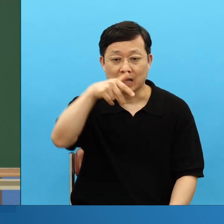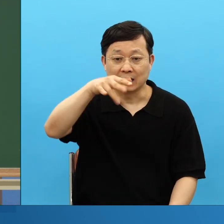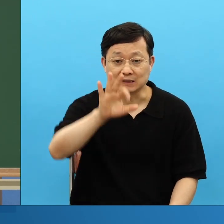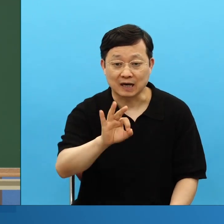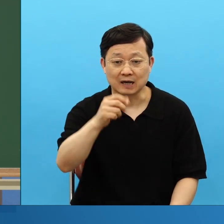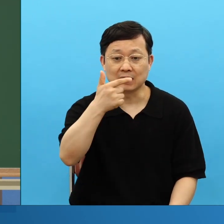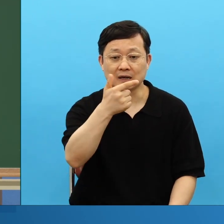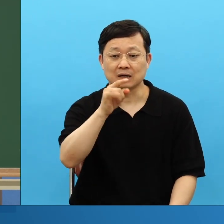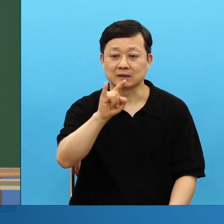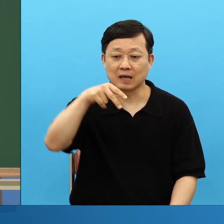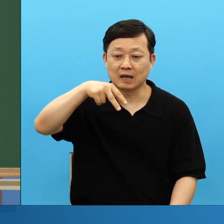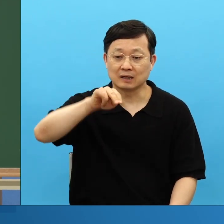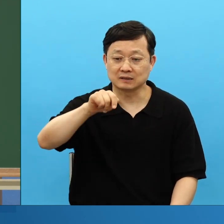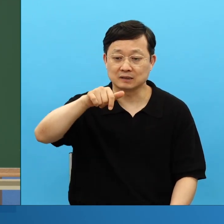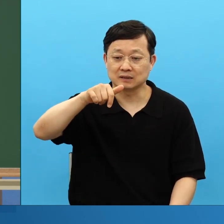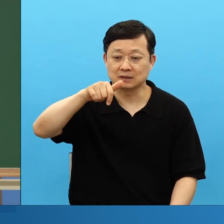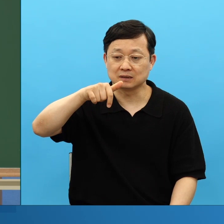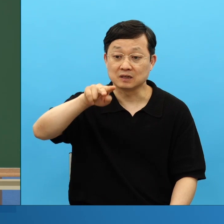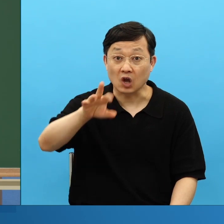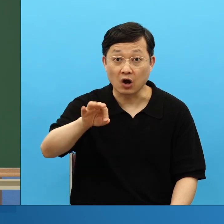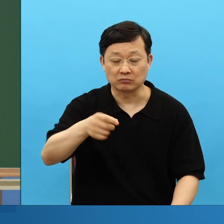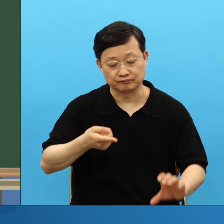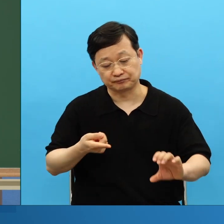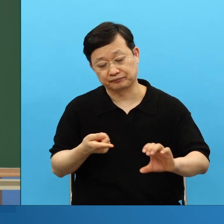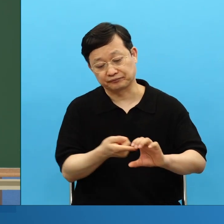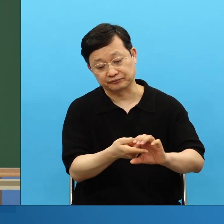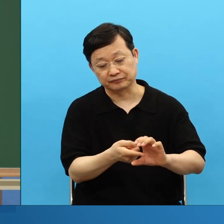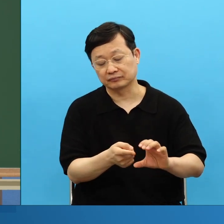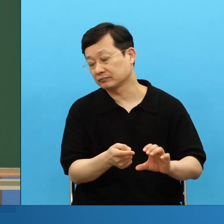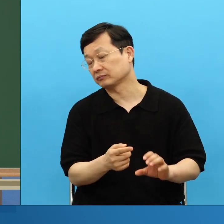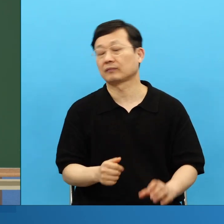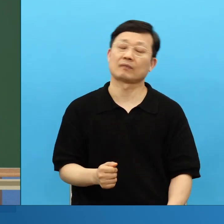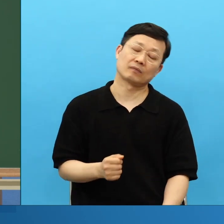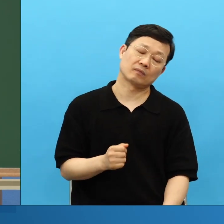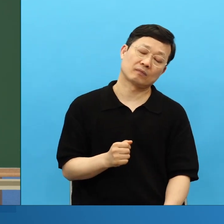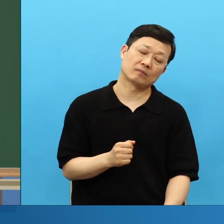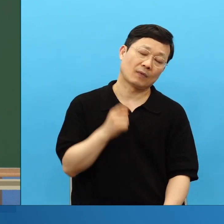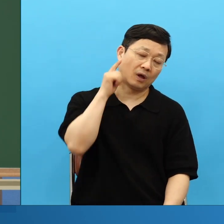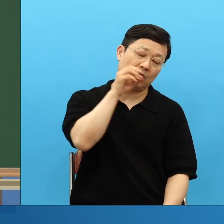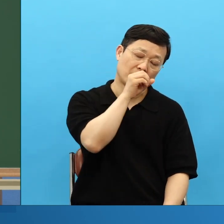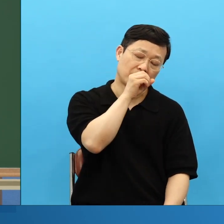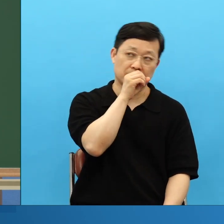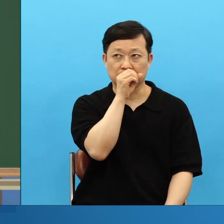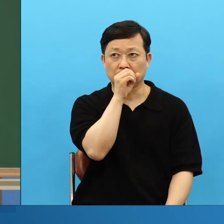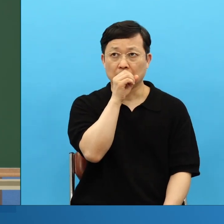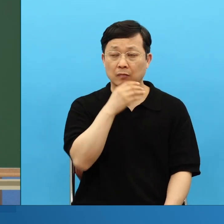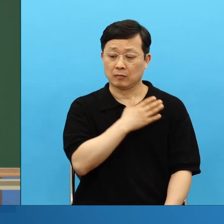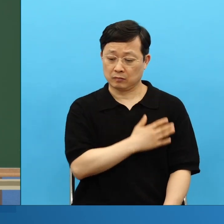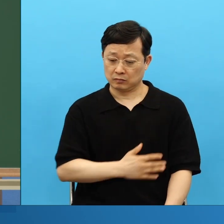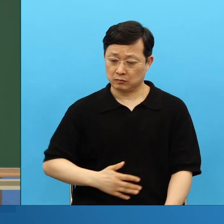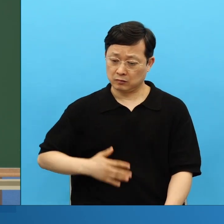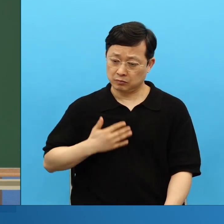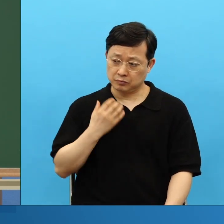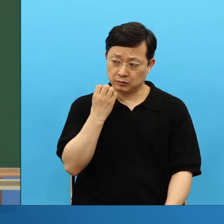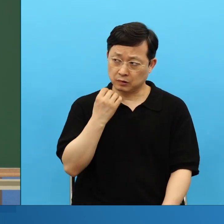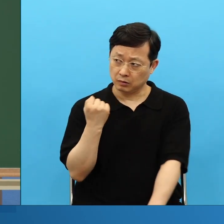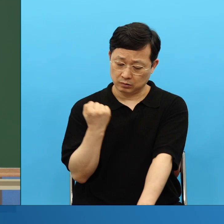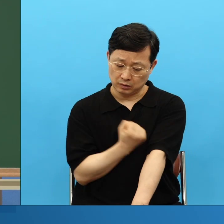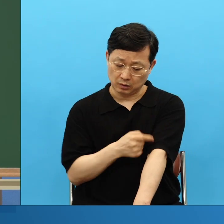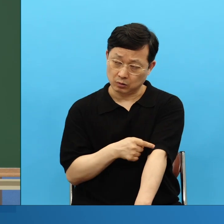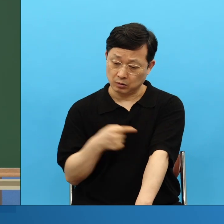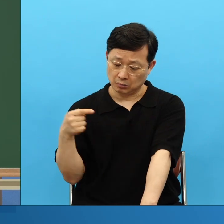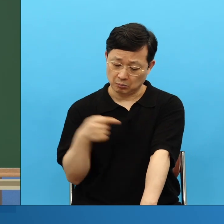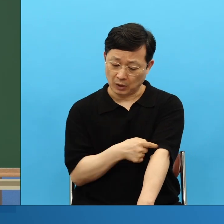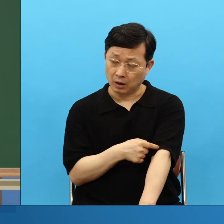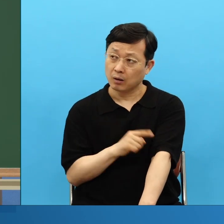너무 이게 내가 기분이 좋은 것 같아. 중독되어서 나중에 몸 빠져나오죠. 다 그렇지는 않아요. 대장